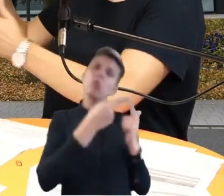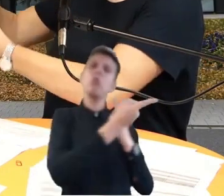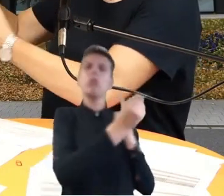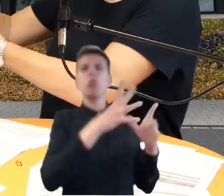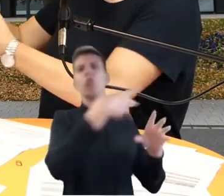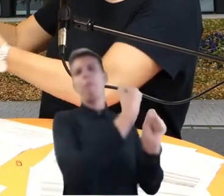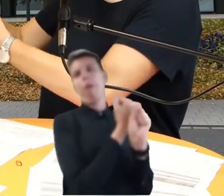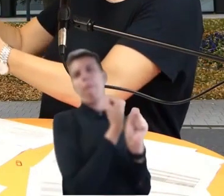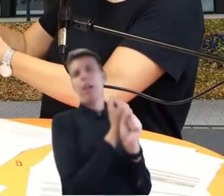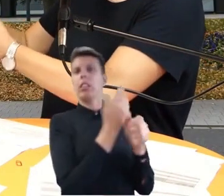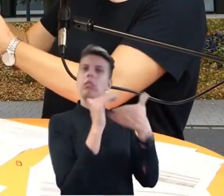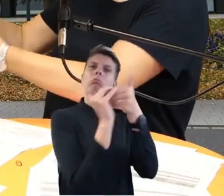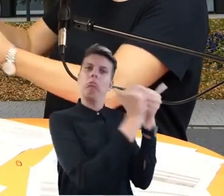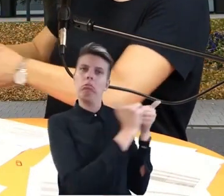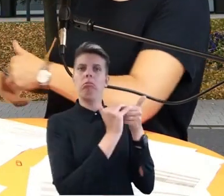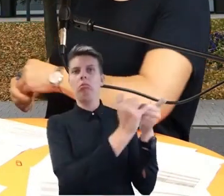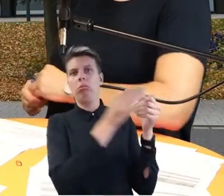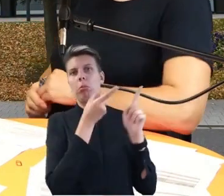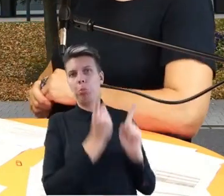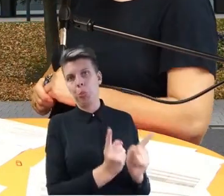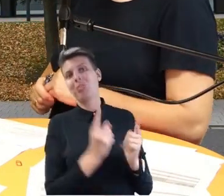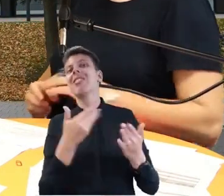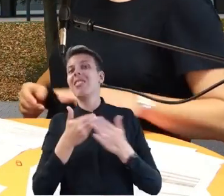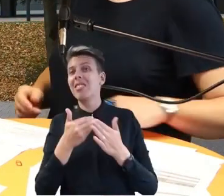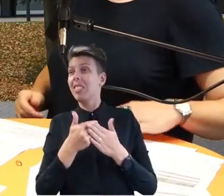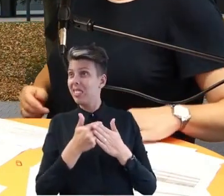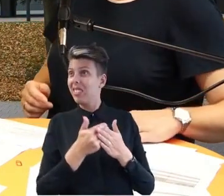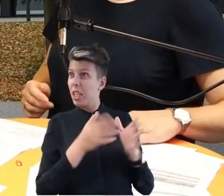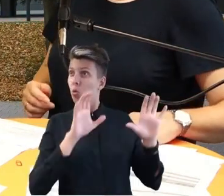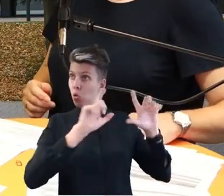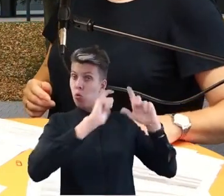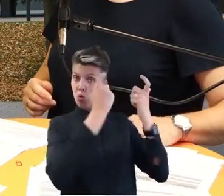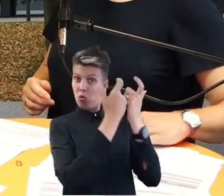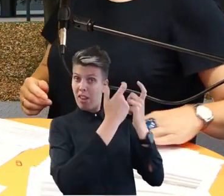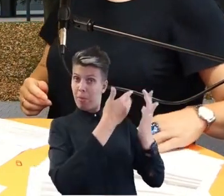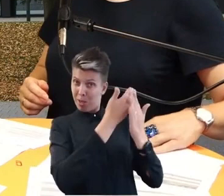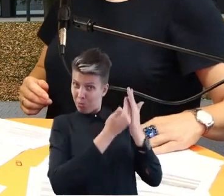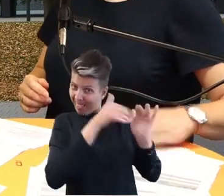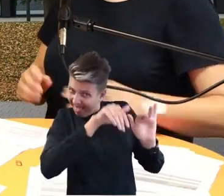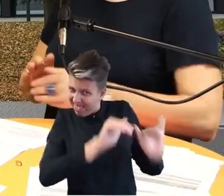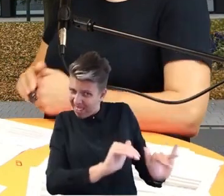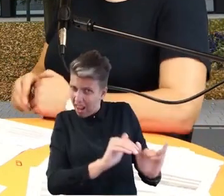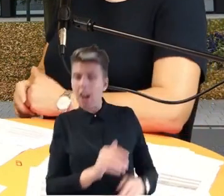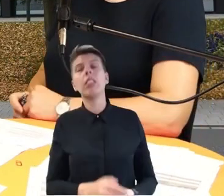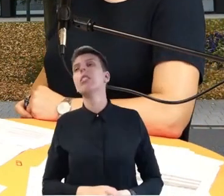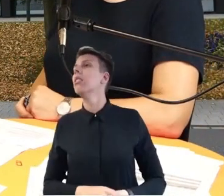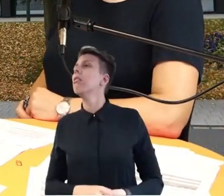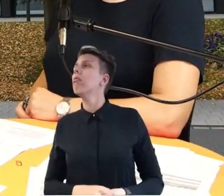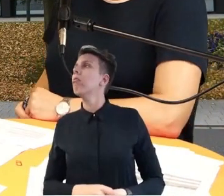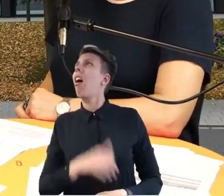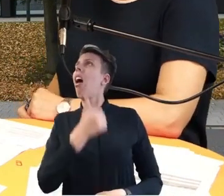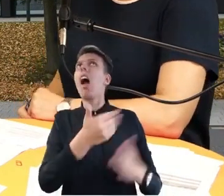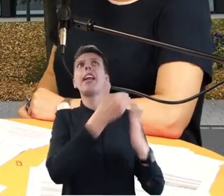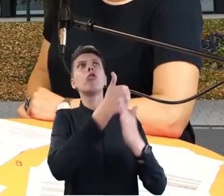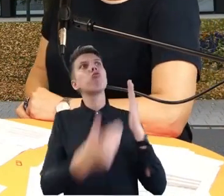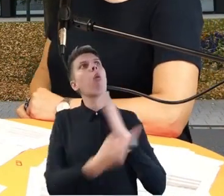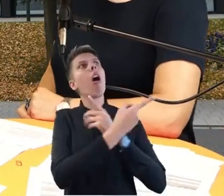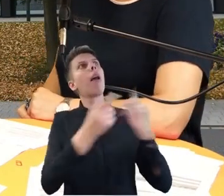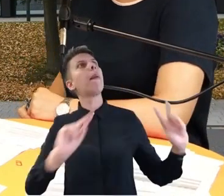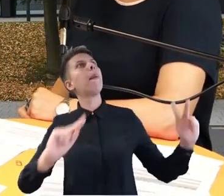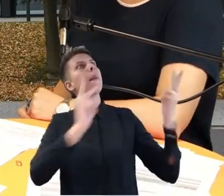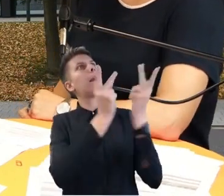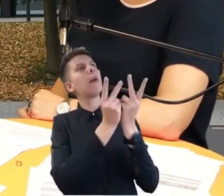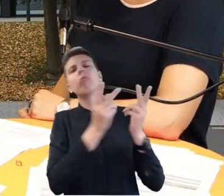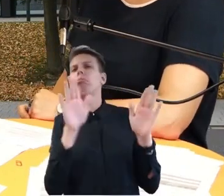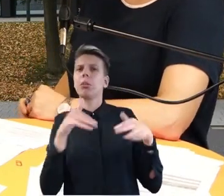und dafür ist diese stabs ausbildung auch da ja sie müssen nicht zwingend eine sprache sprechen also wenn es um